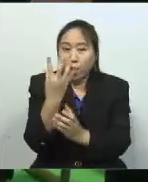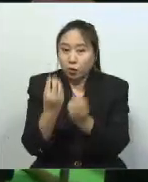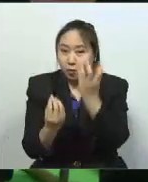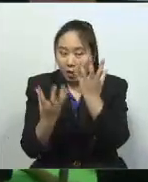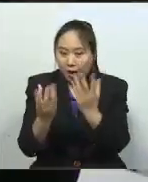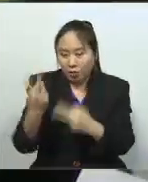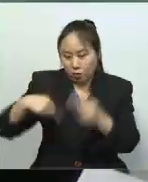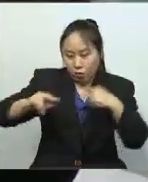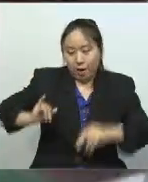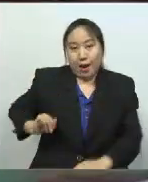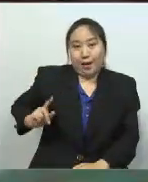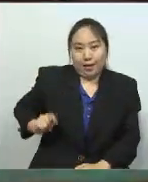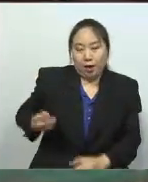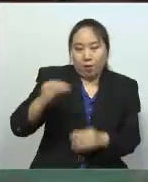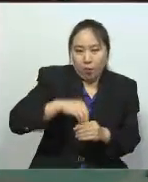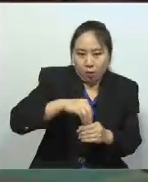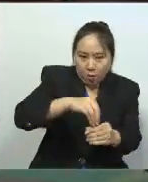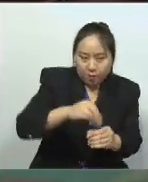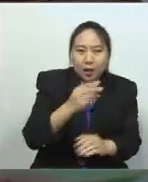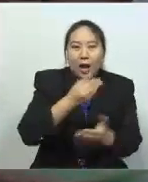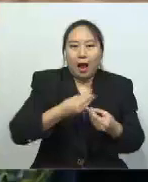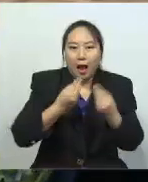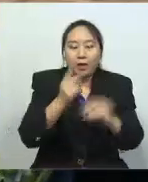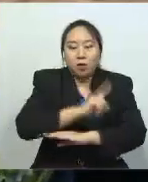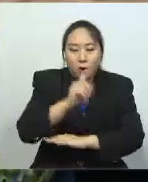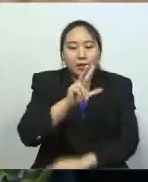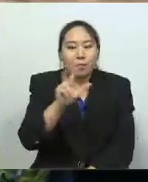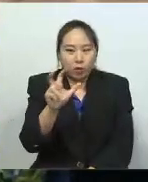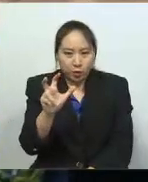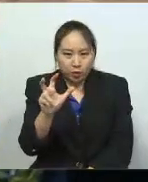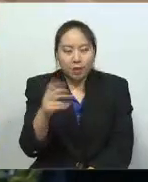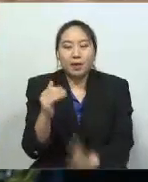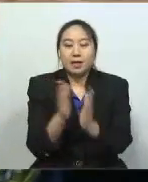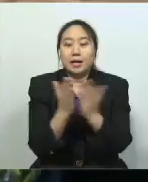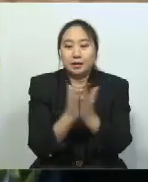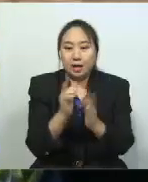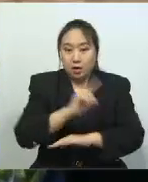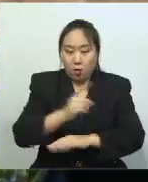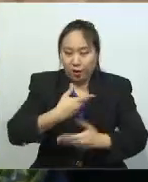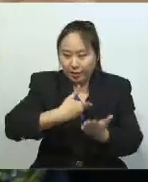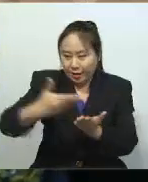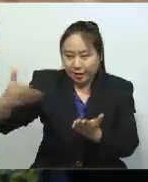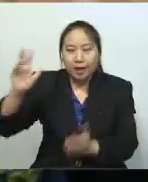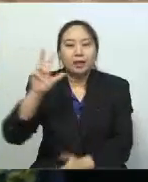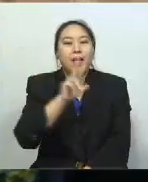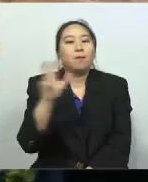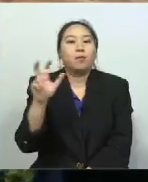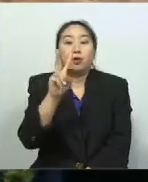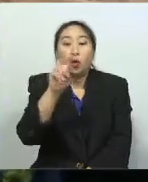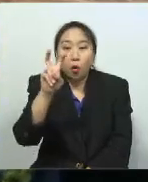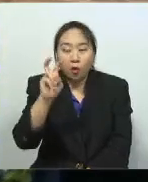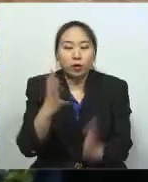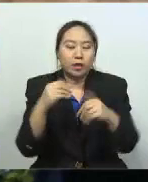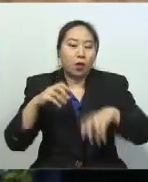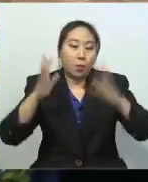แลไต300ต้นต่อวันพร้อมหนังสือบันทึกของแผ่นดินเล่มที่11วันละ200เล่มค่ะส่วนกรมประช